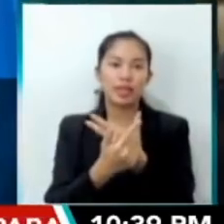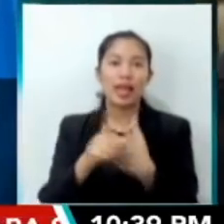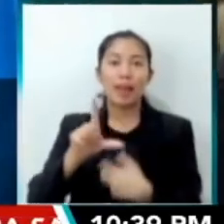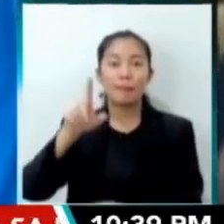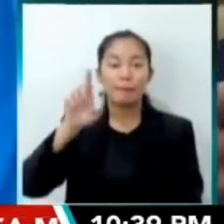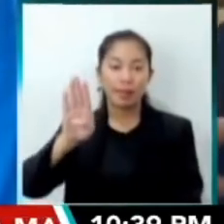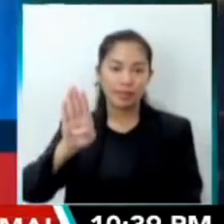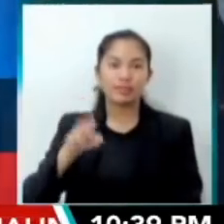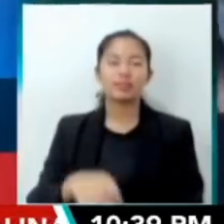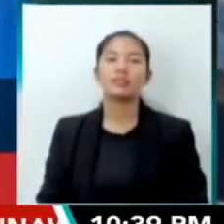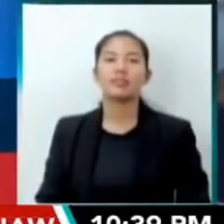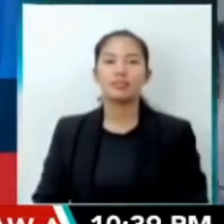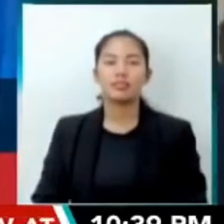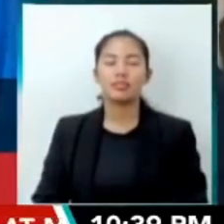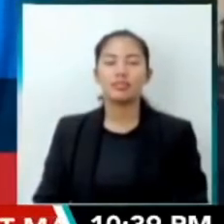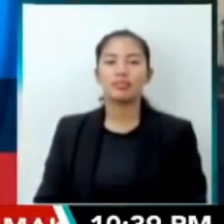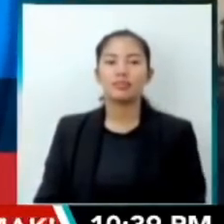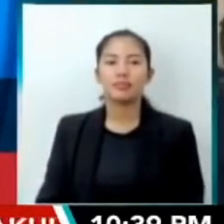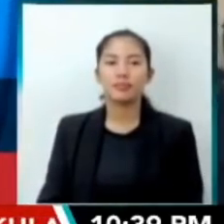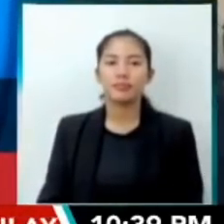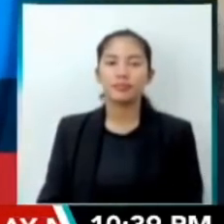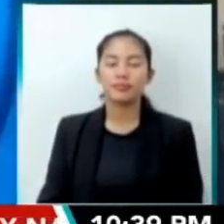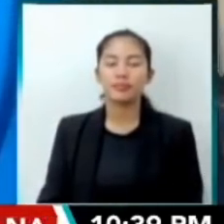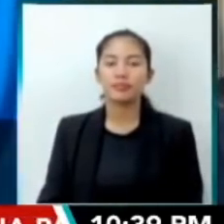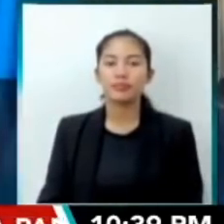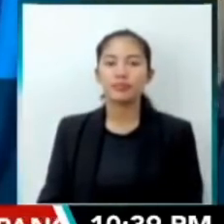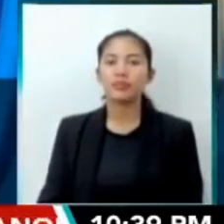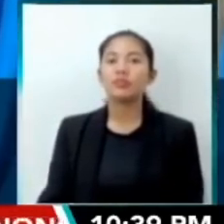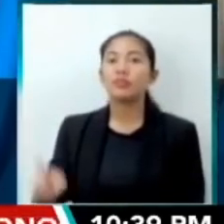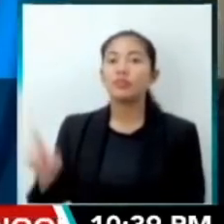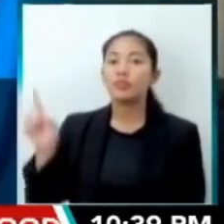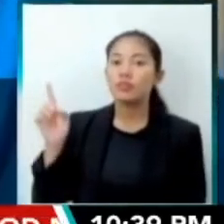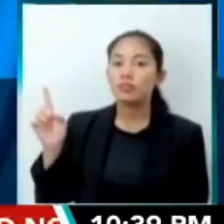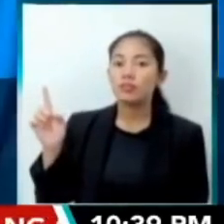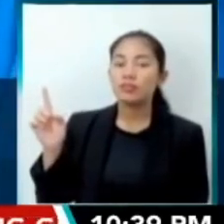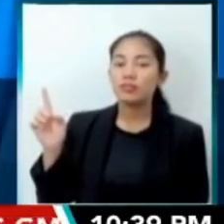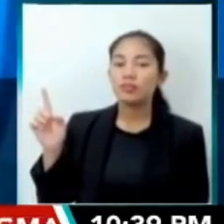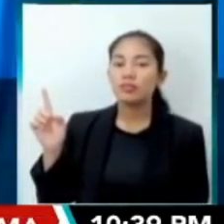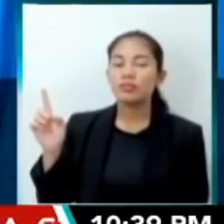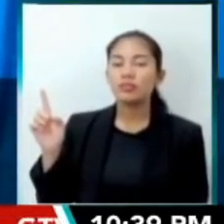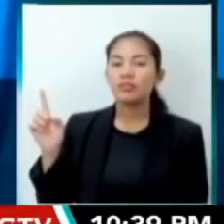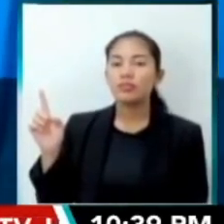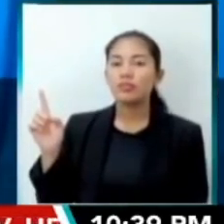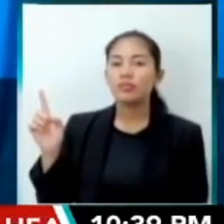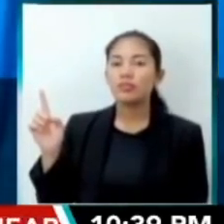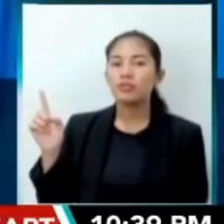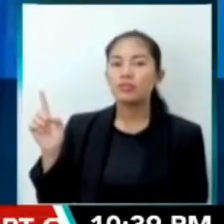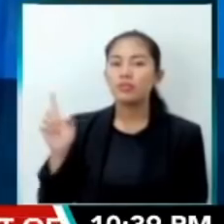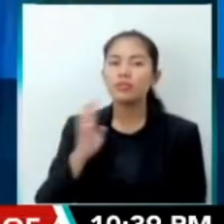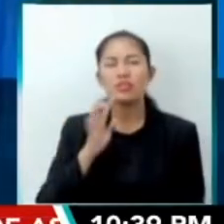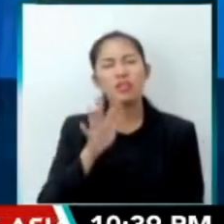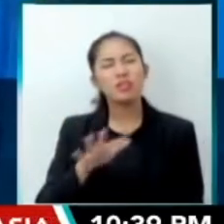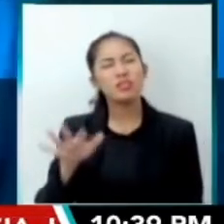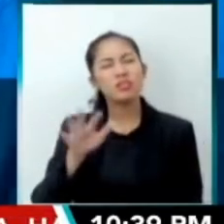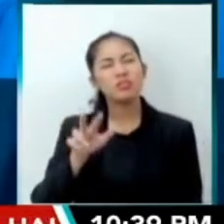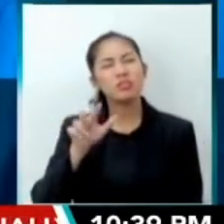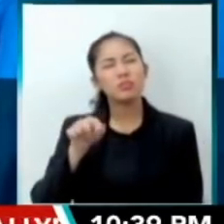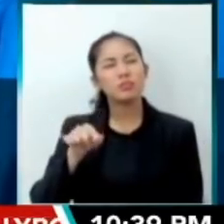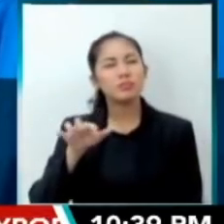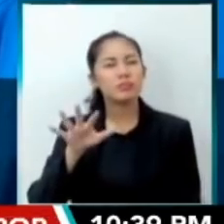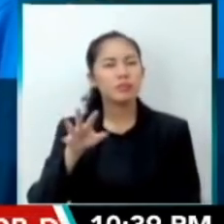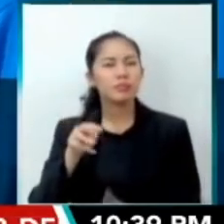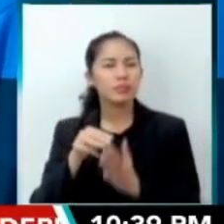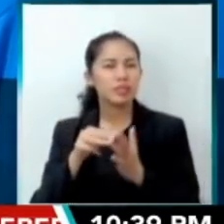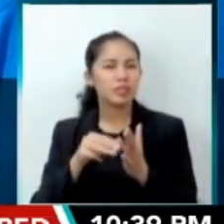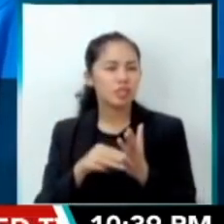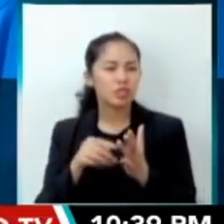Laguna is a big province, highly populated. Sabi ng Igot, nasa 3.5 million na yung population nila. At ang voting nila,